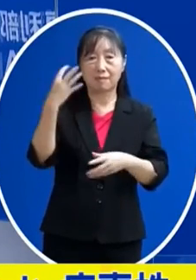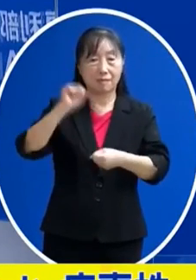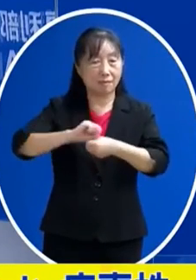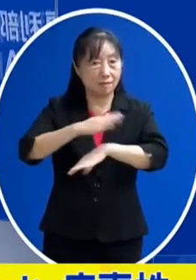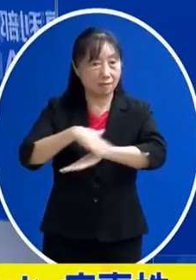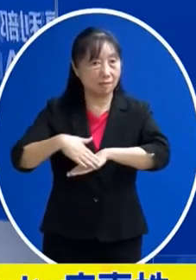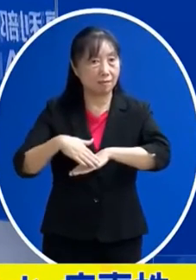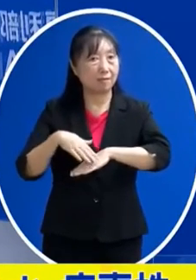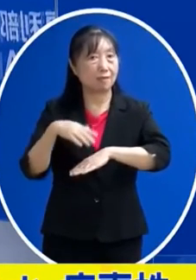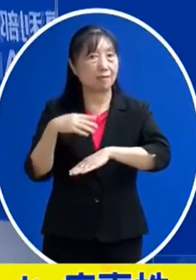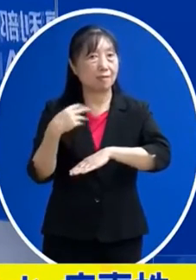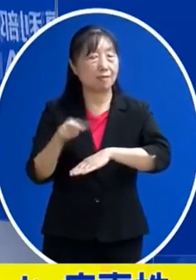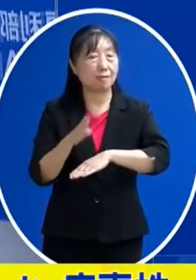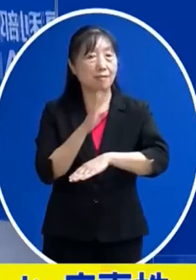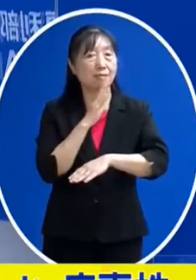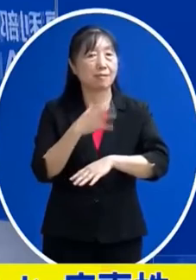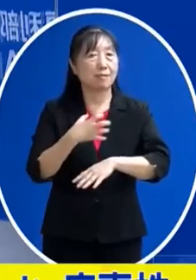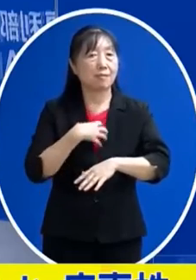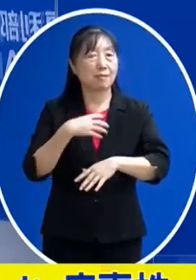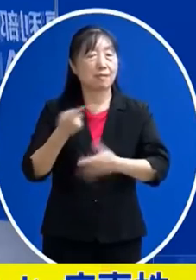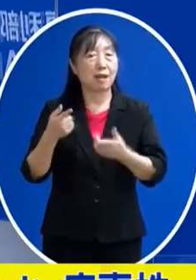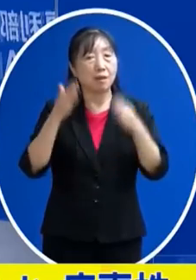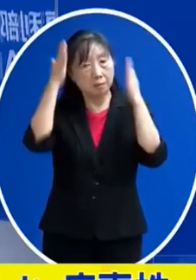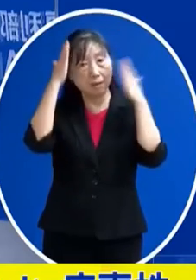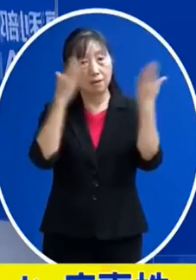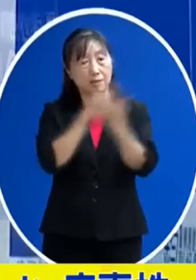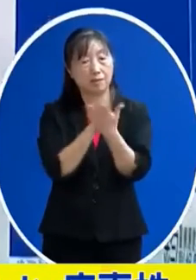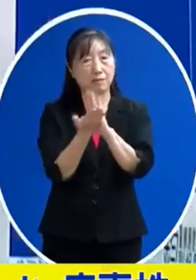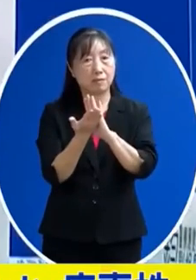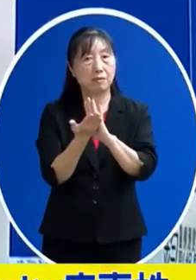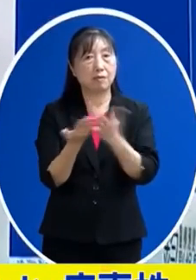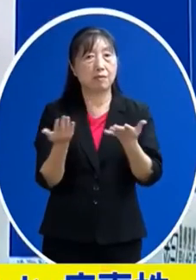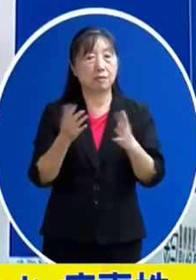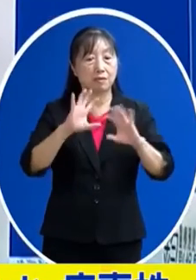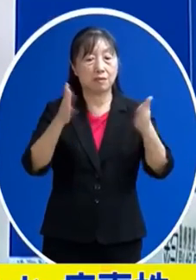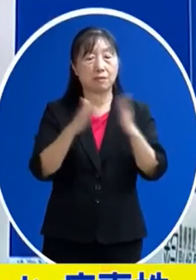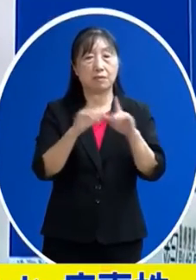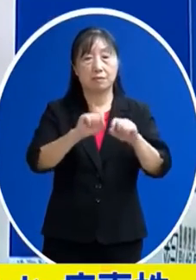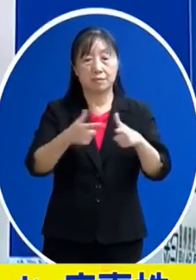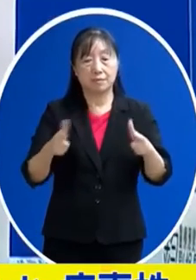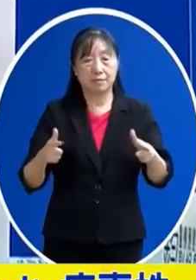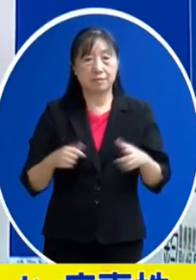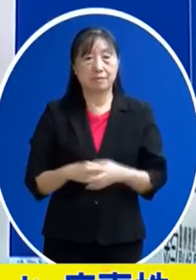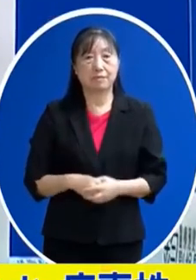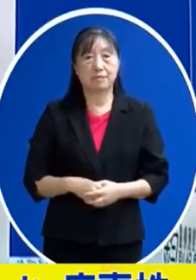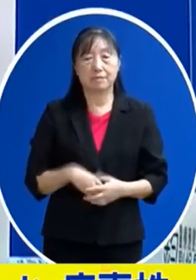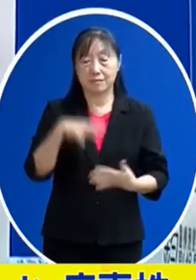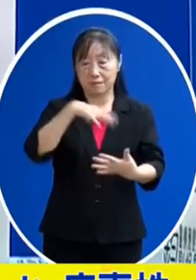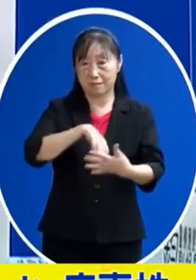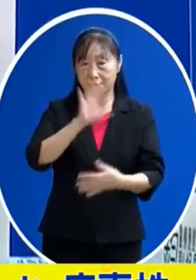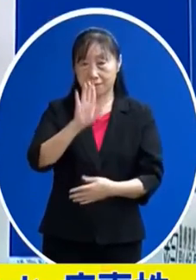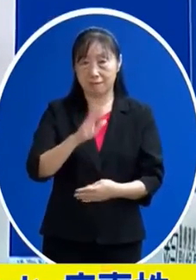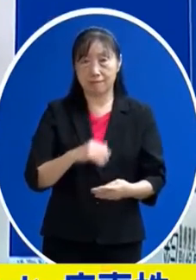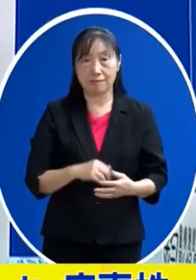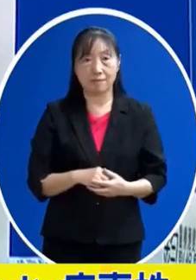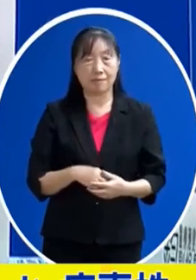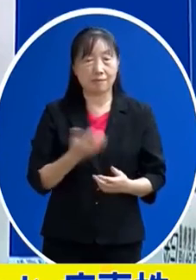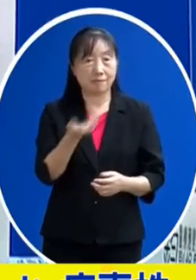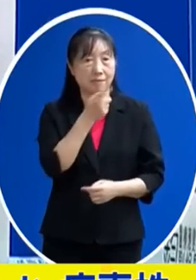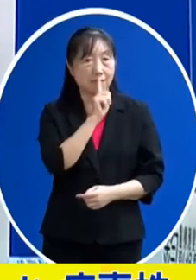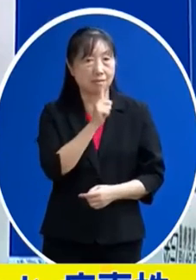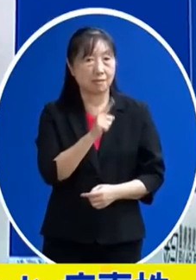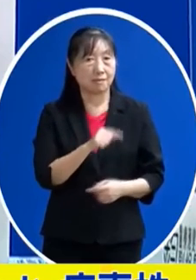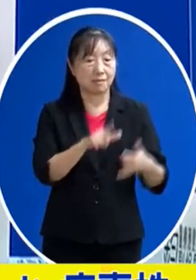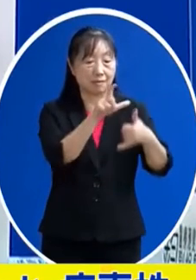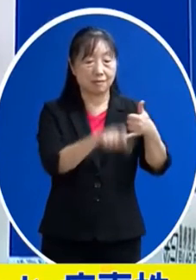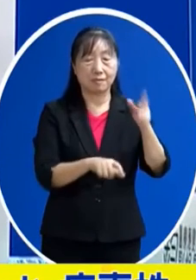坡、哈萨克、马来西亚等等各不同的国家哈。那其中也包括我们当然今天刚刚讲